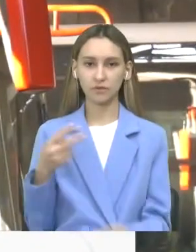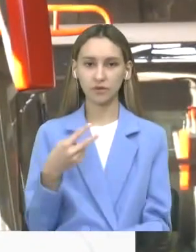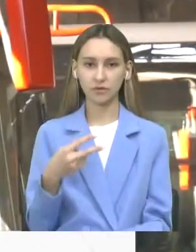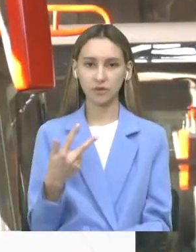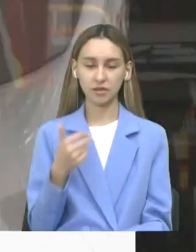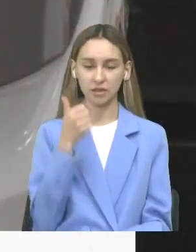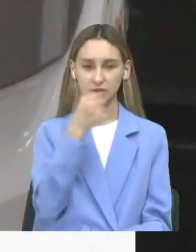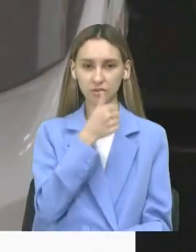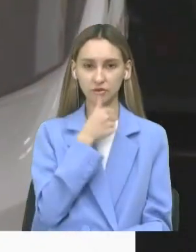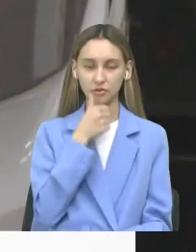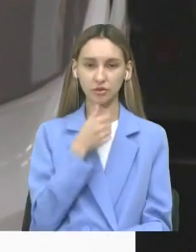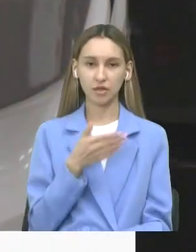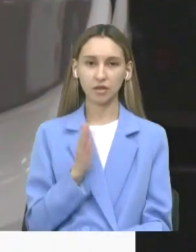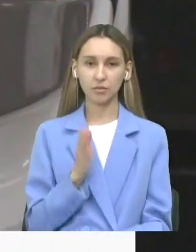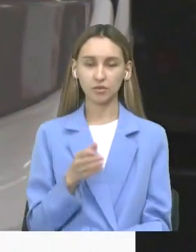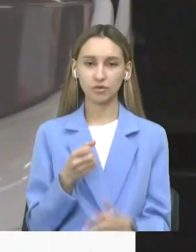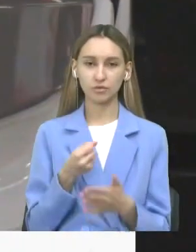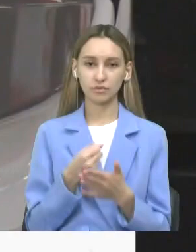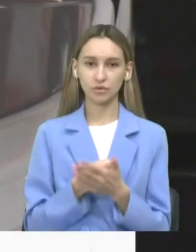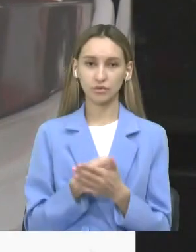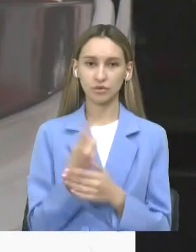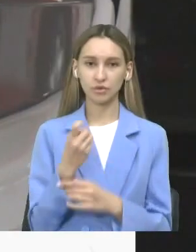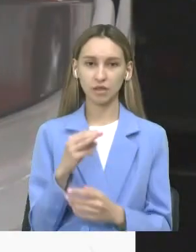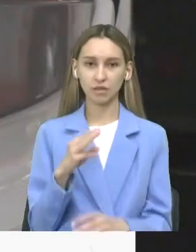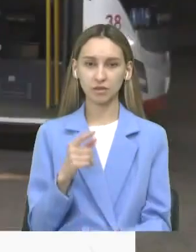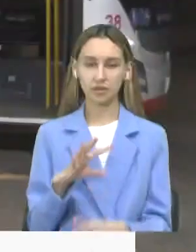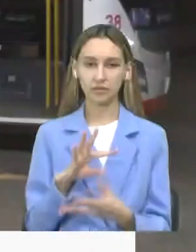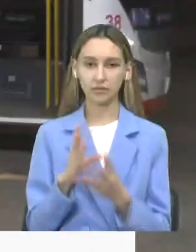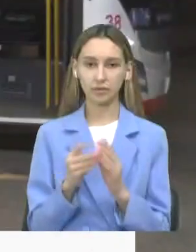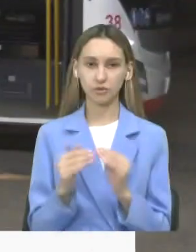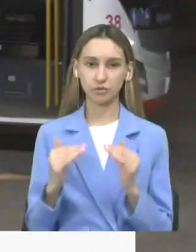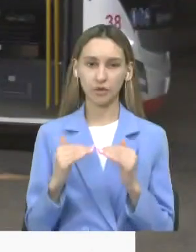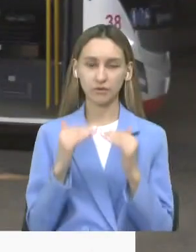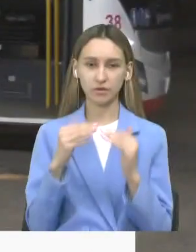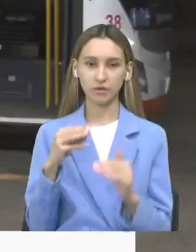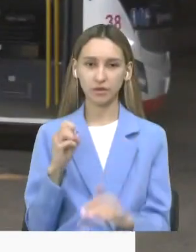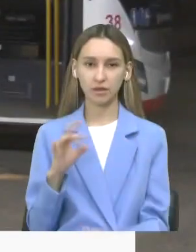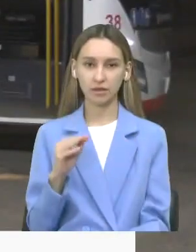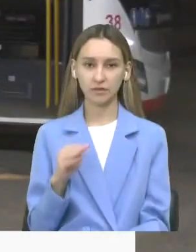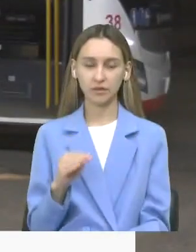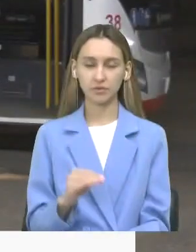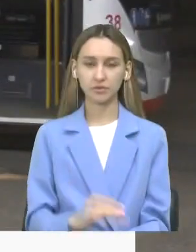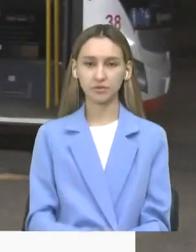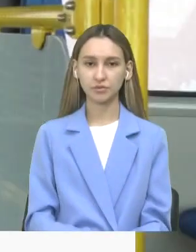Анна Рахымжан, Айгерім Бегенова, Медет Қайыркенов, Алмас Садуақасов, Көкше ақпарат.